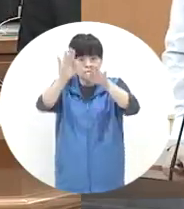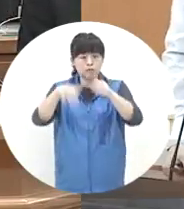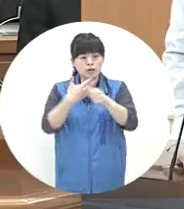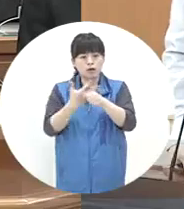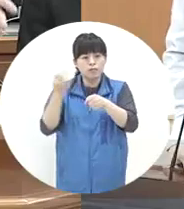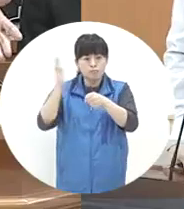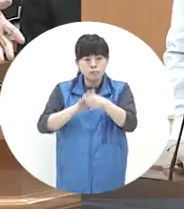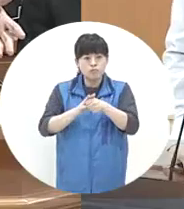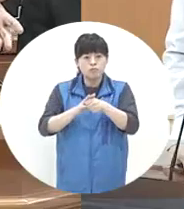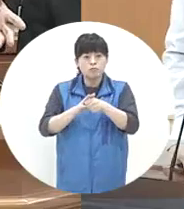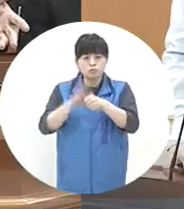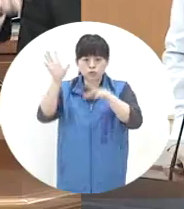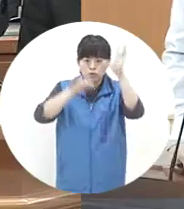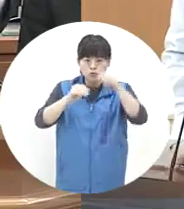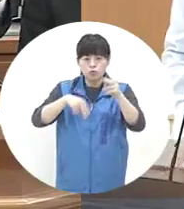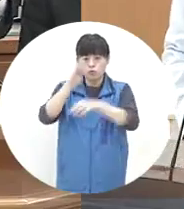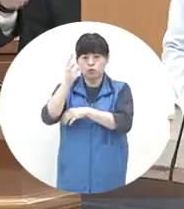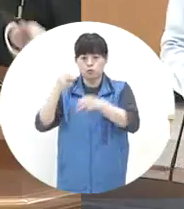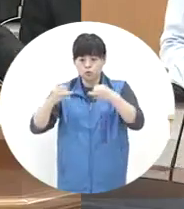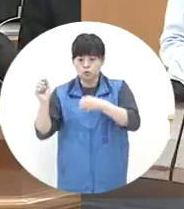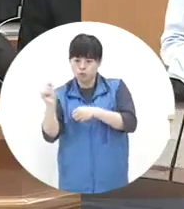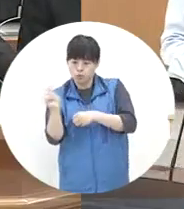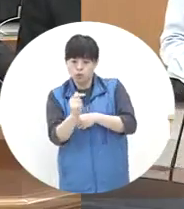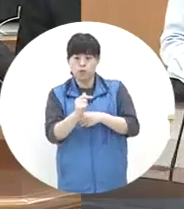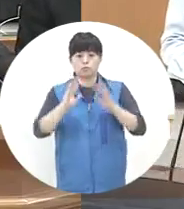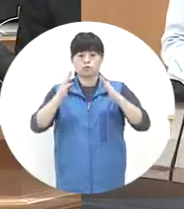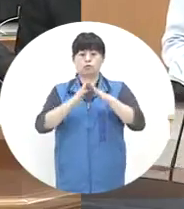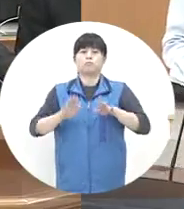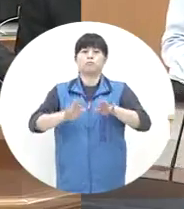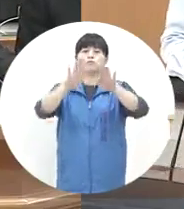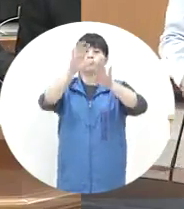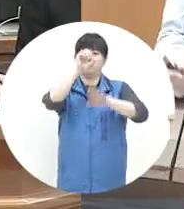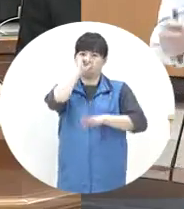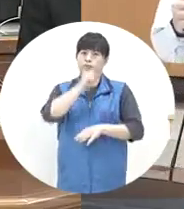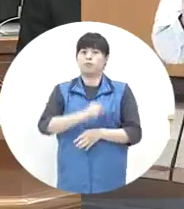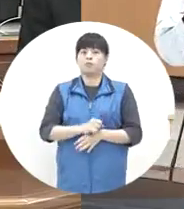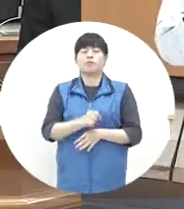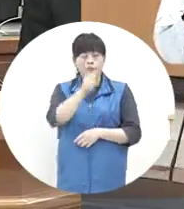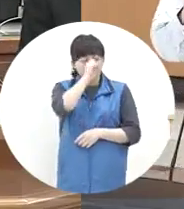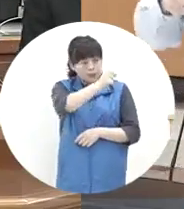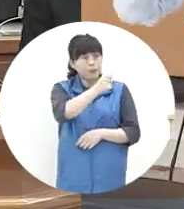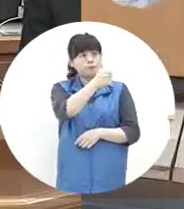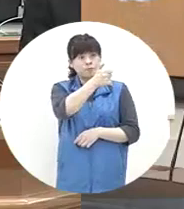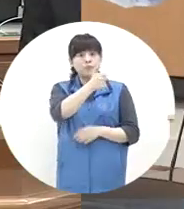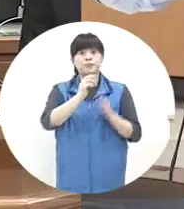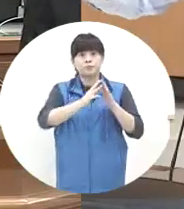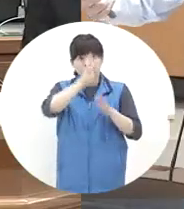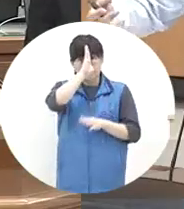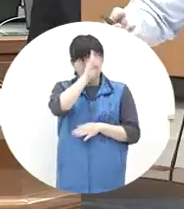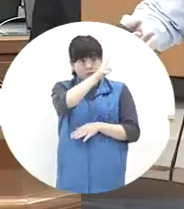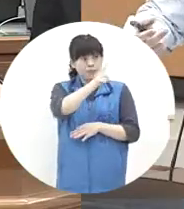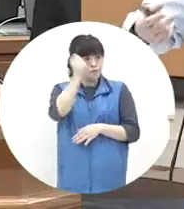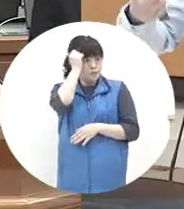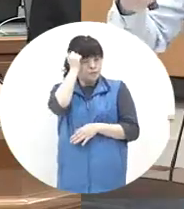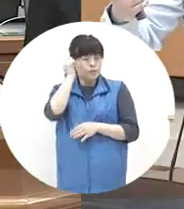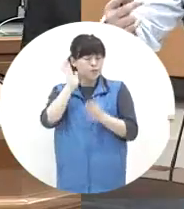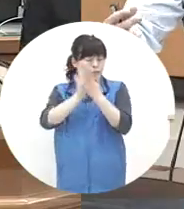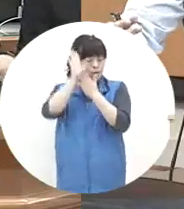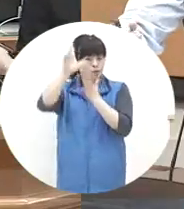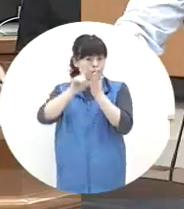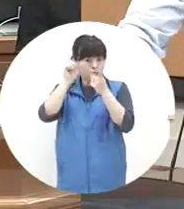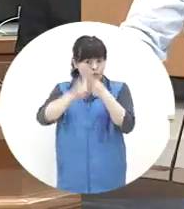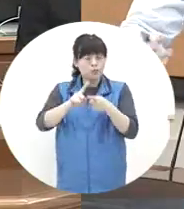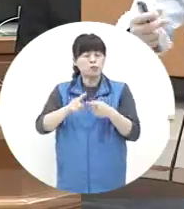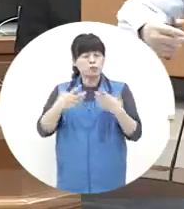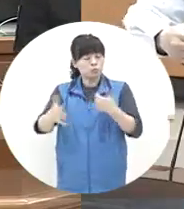给它更快的行政效率，国家才会更好嘛。 好，谢谢市长哦，请市长以后如果有机会多帮我们